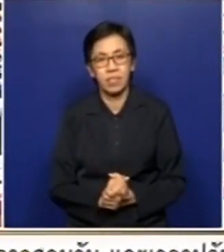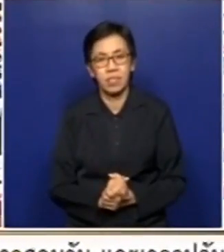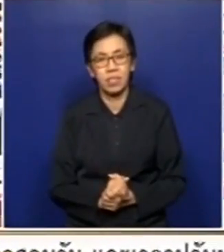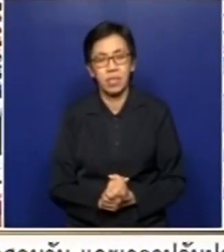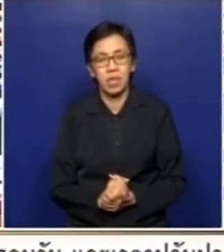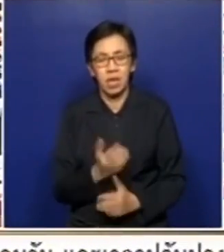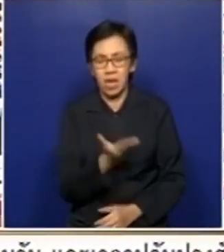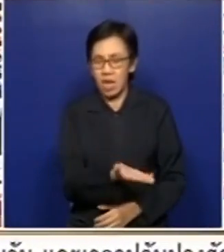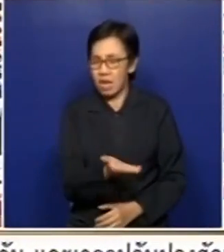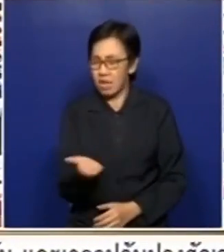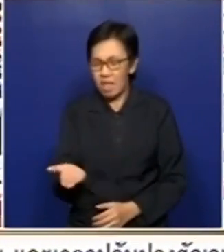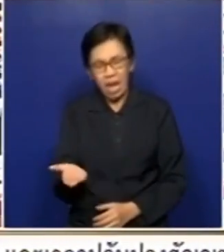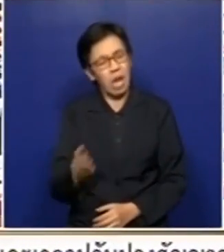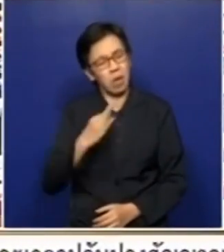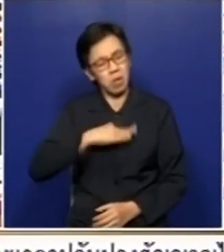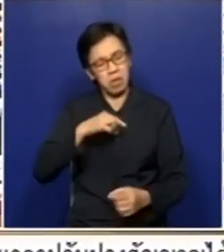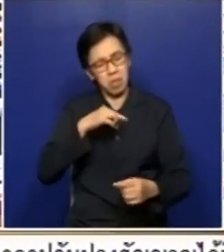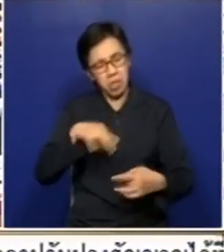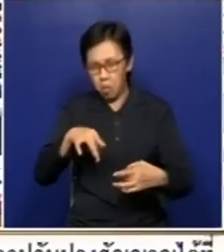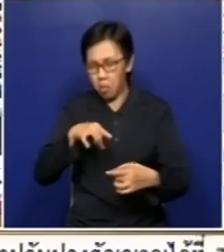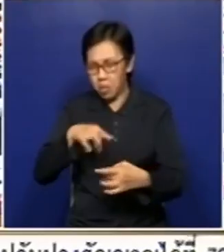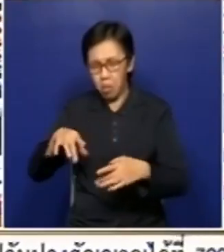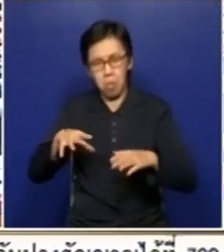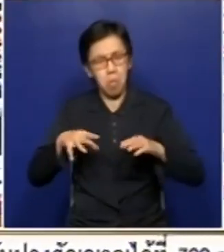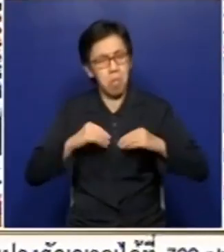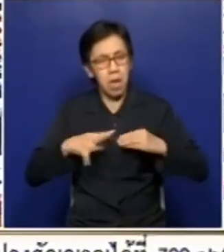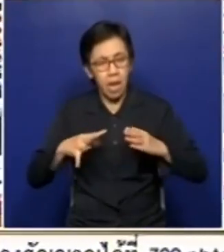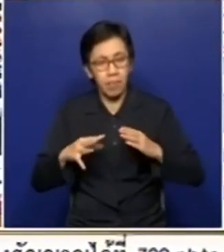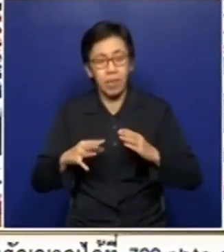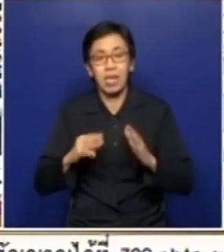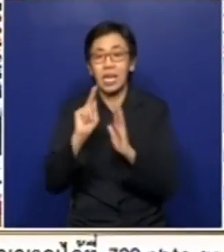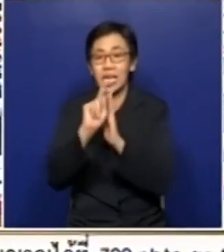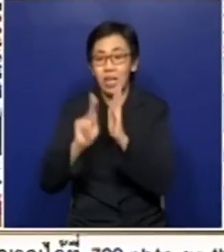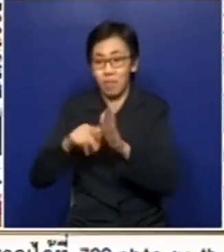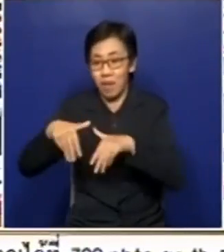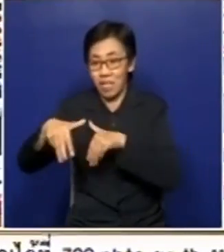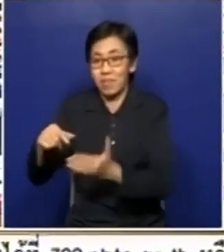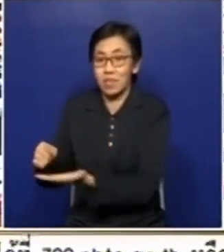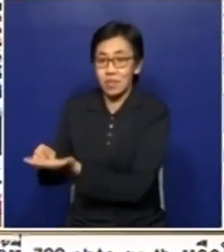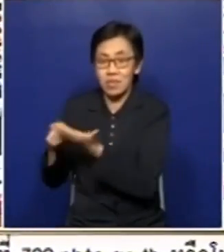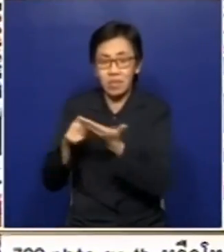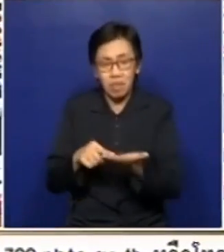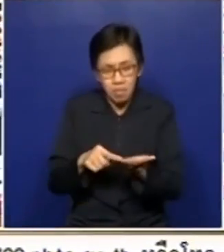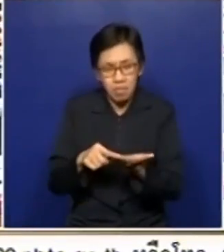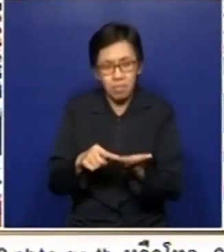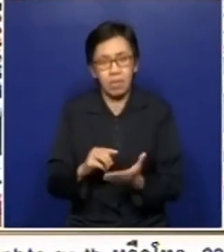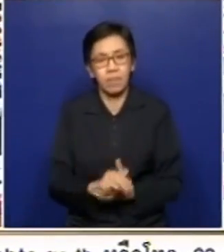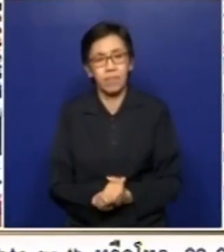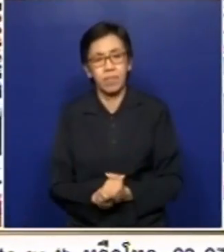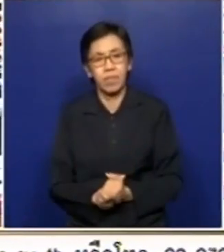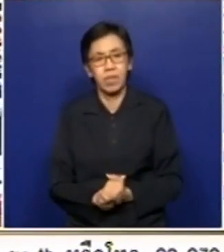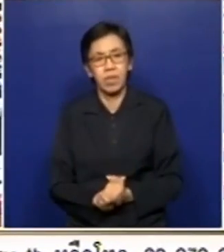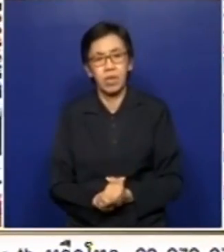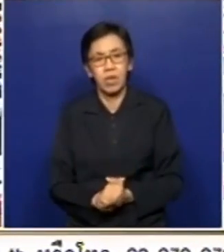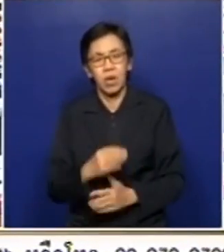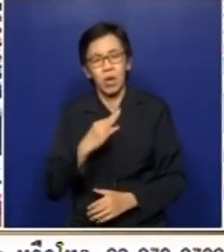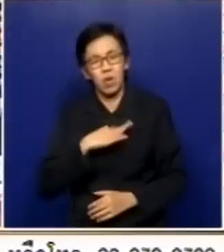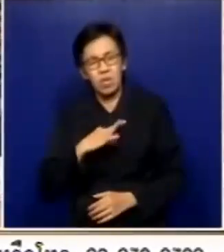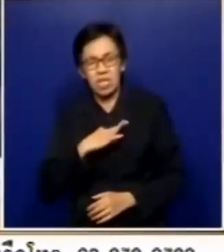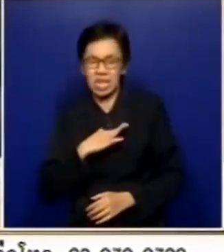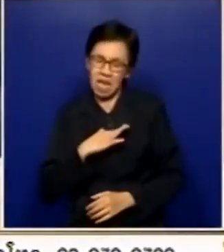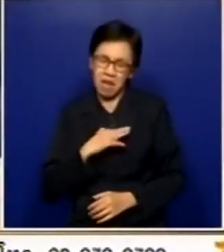ไม่เห็นด้วยกับร่างของประชาชนจะไม่ค่อยไว้ใจ